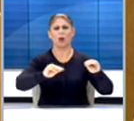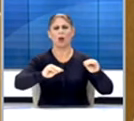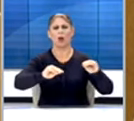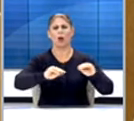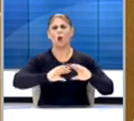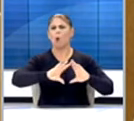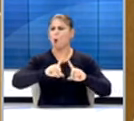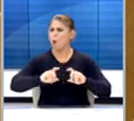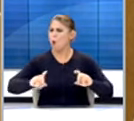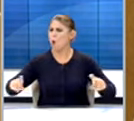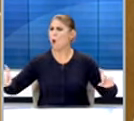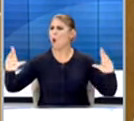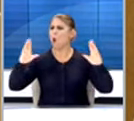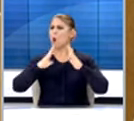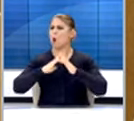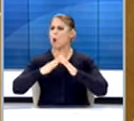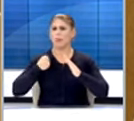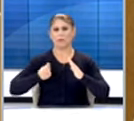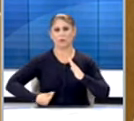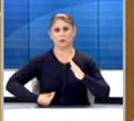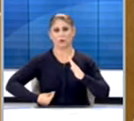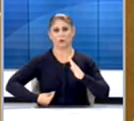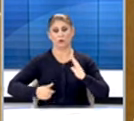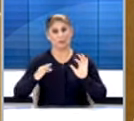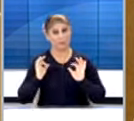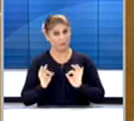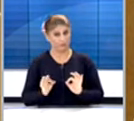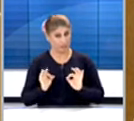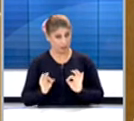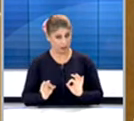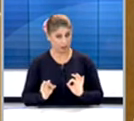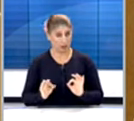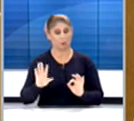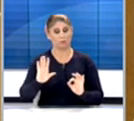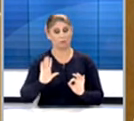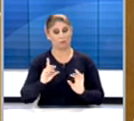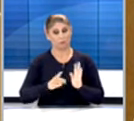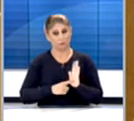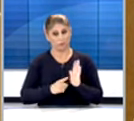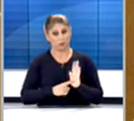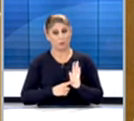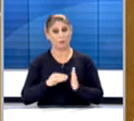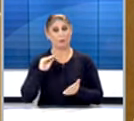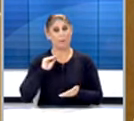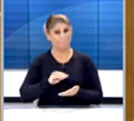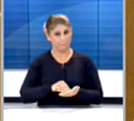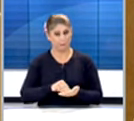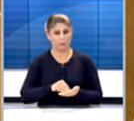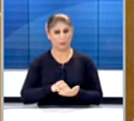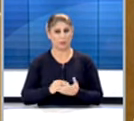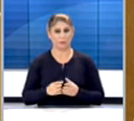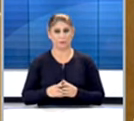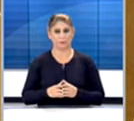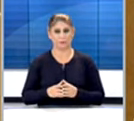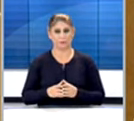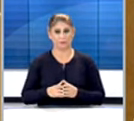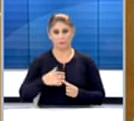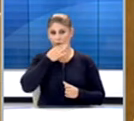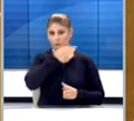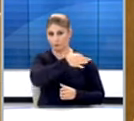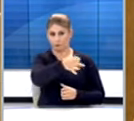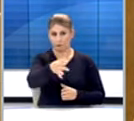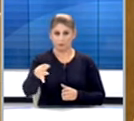των ακινήτων του δημοσίου. Και βεβαίως, κάτι το οποίο θα πρέπει επίσης να